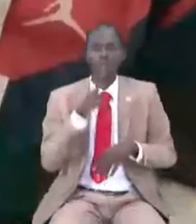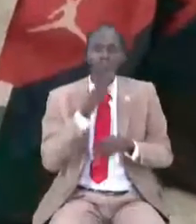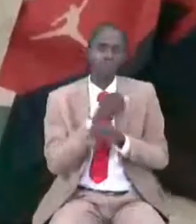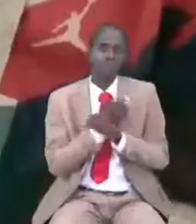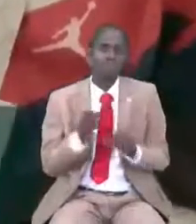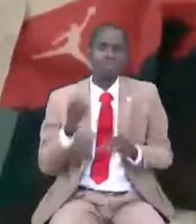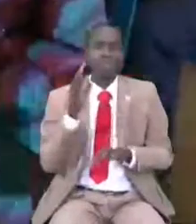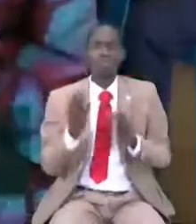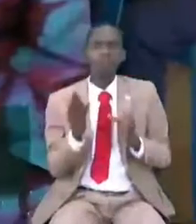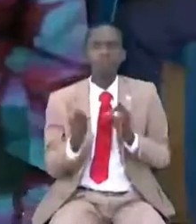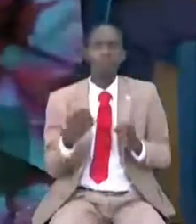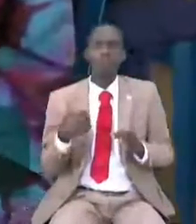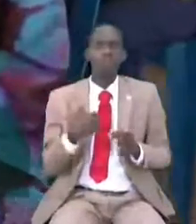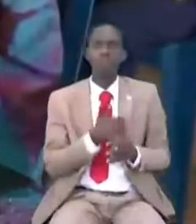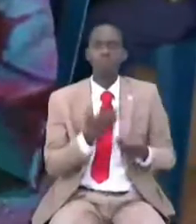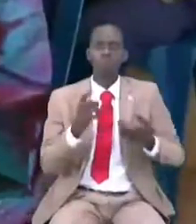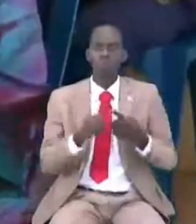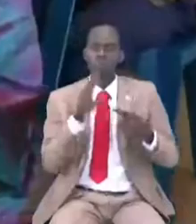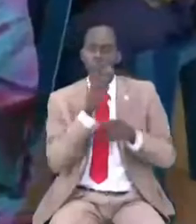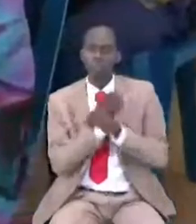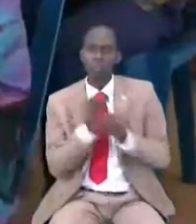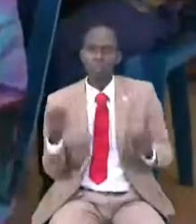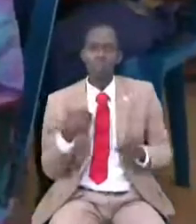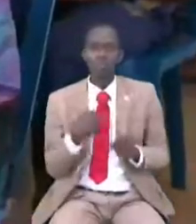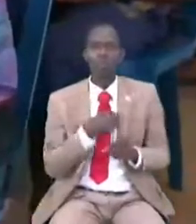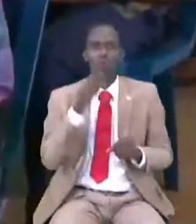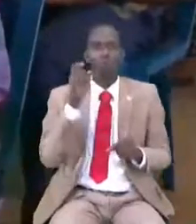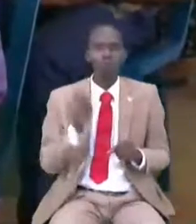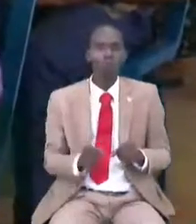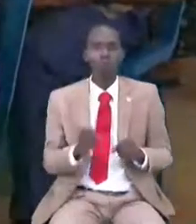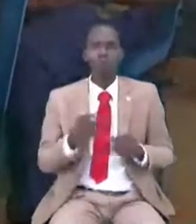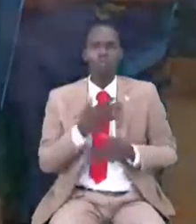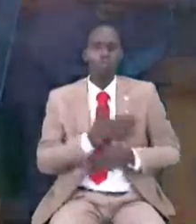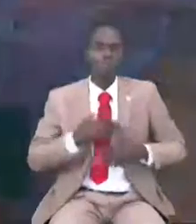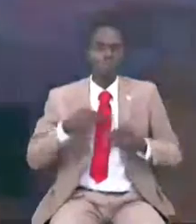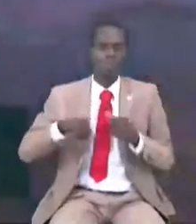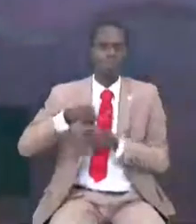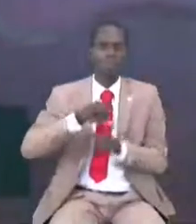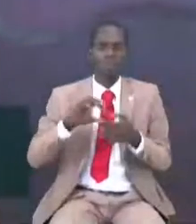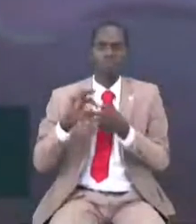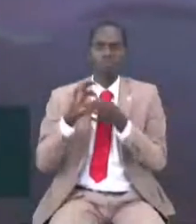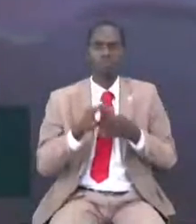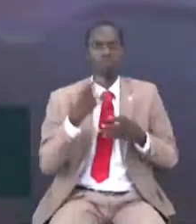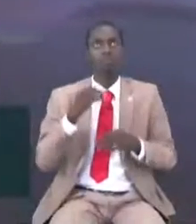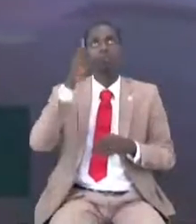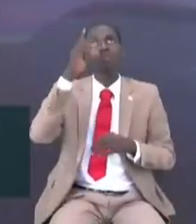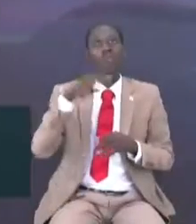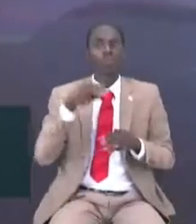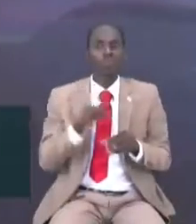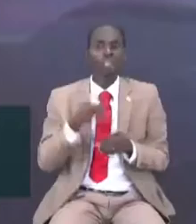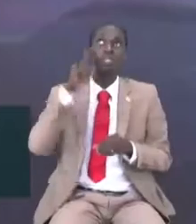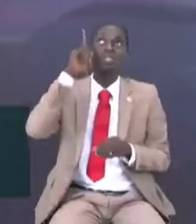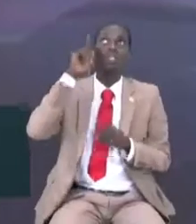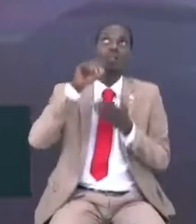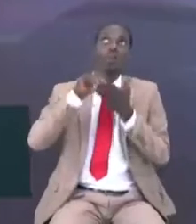la communion dans la famille de Dieu, et la seule façon de le faire, c'est de décider et